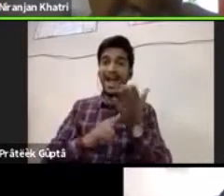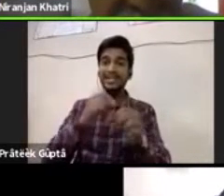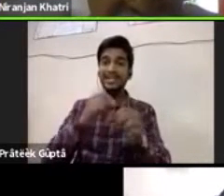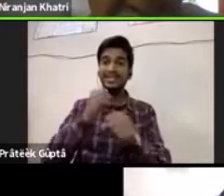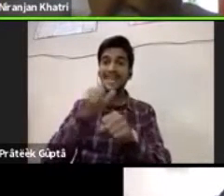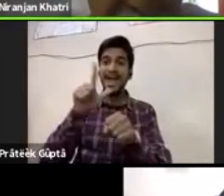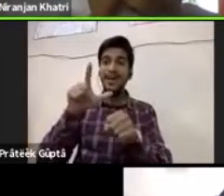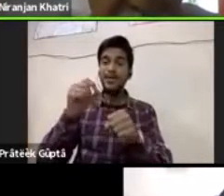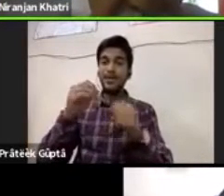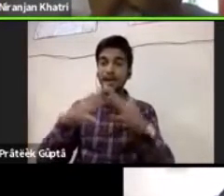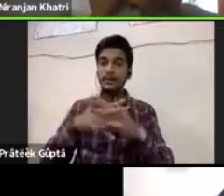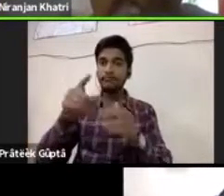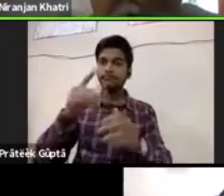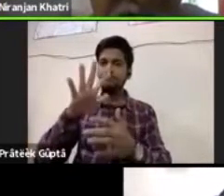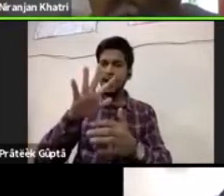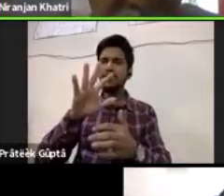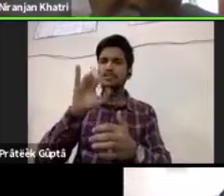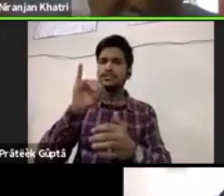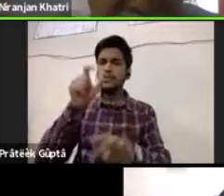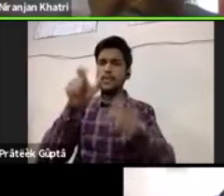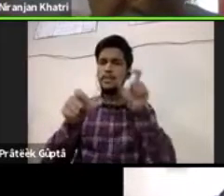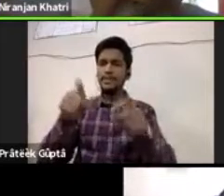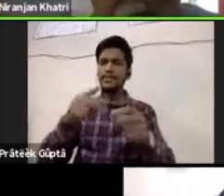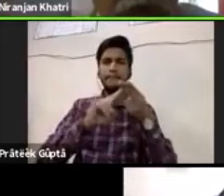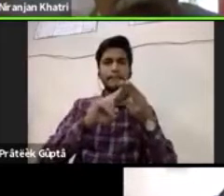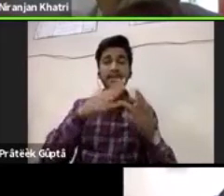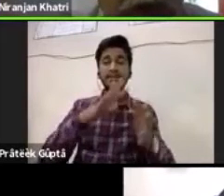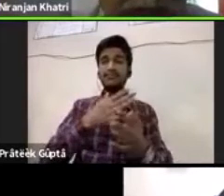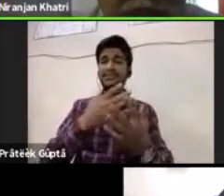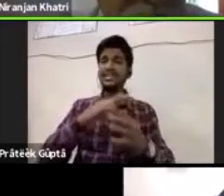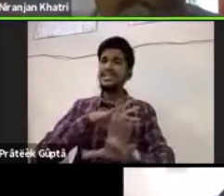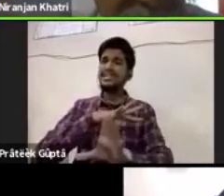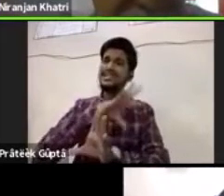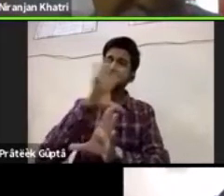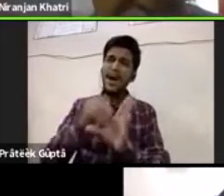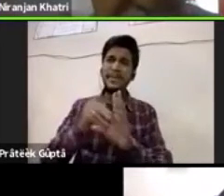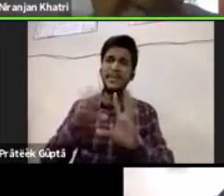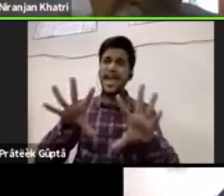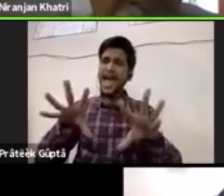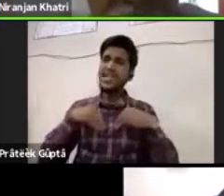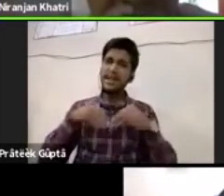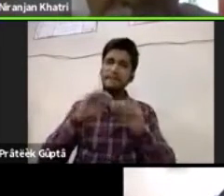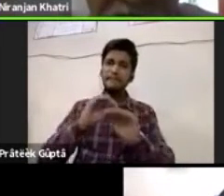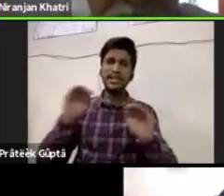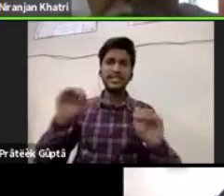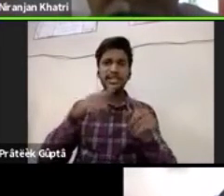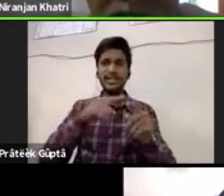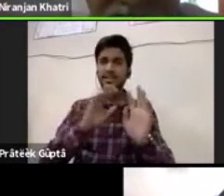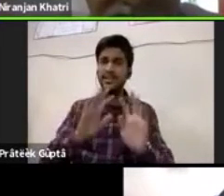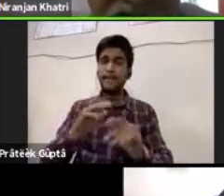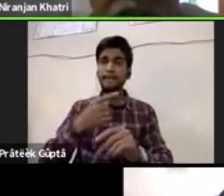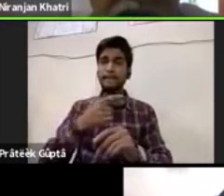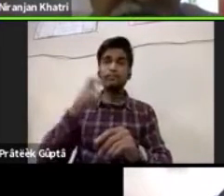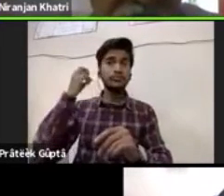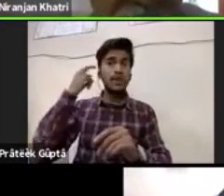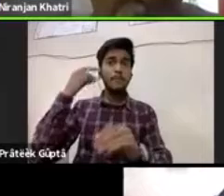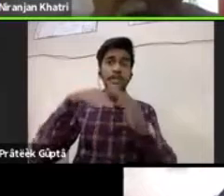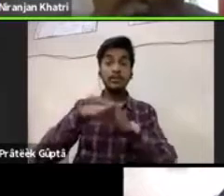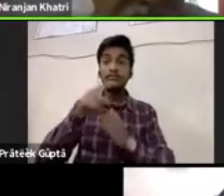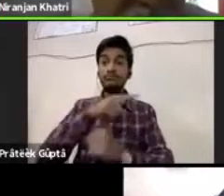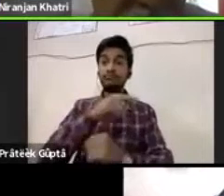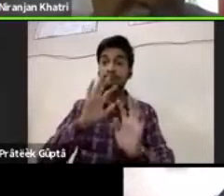साल उनसे बात की थी, उन्होंने अब सब तरह के बच्चों को अपने स्कूल में रख लिया है और उनके पास 32 टीचर हैं